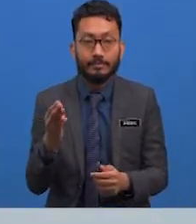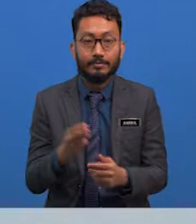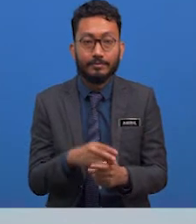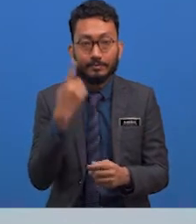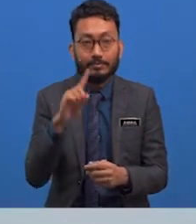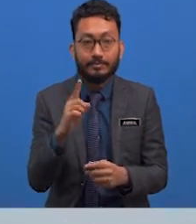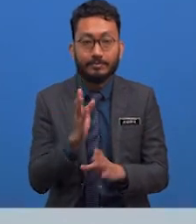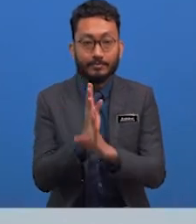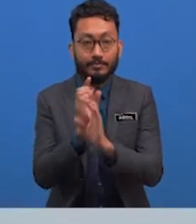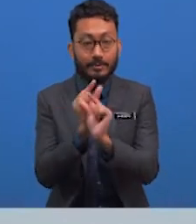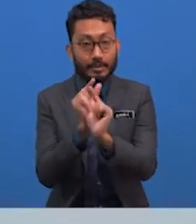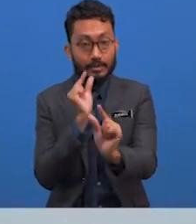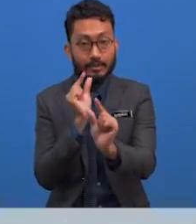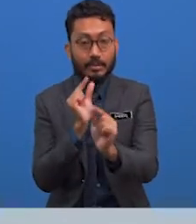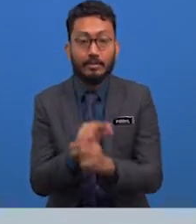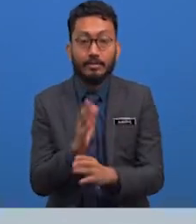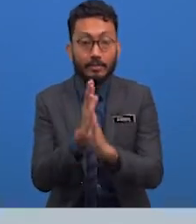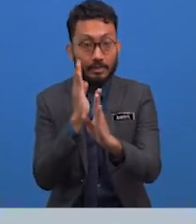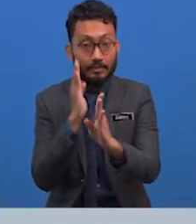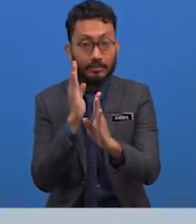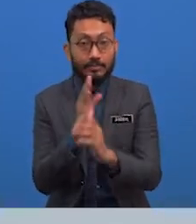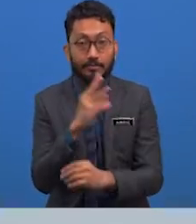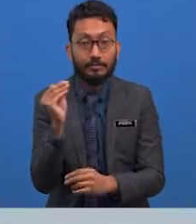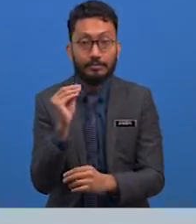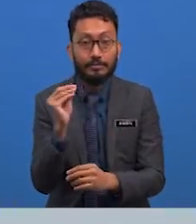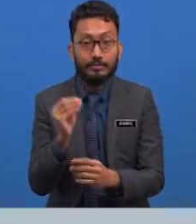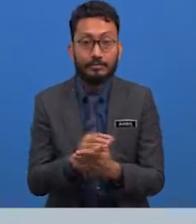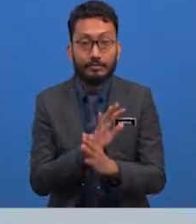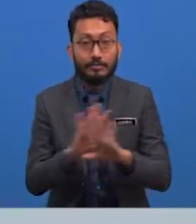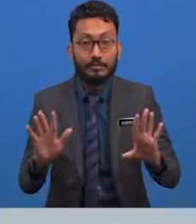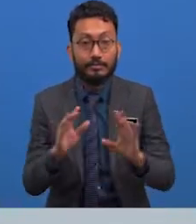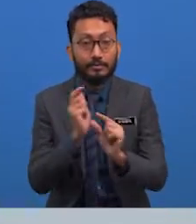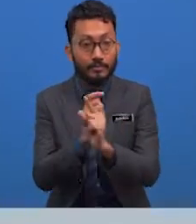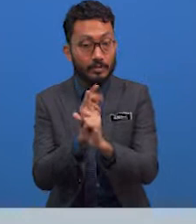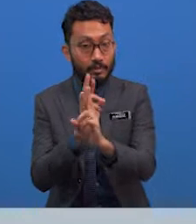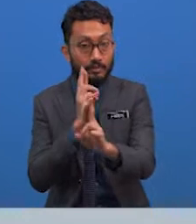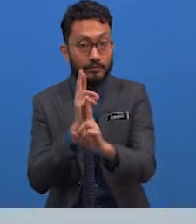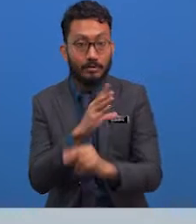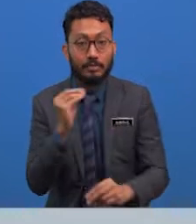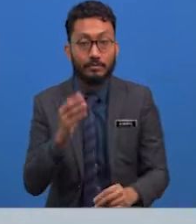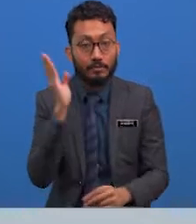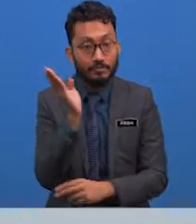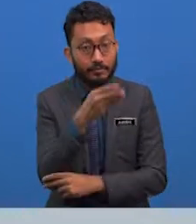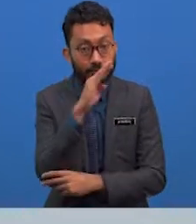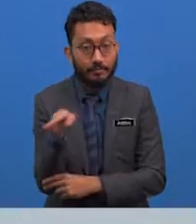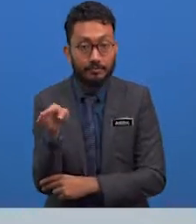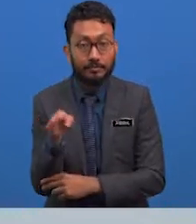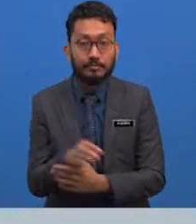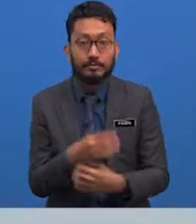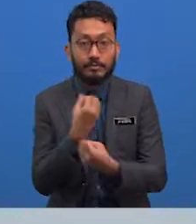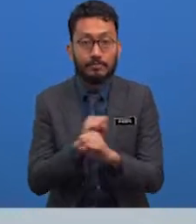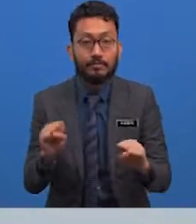beberapa garis selari dan tidak selari yang bersilang. Maka, garis-garis